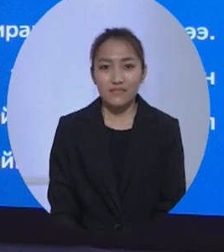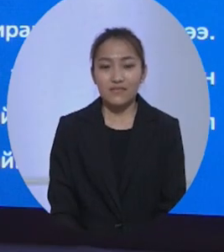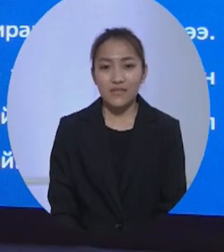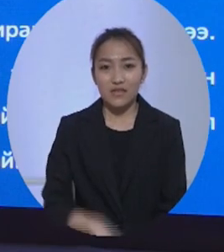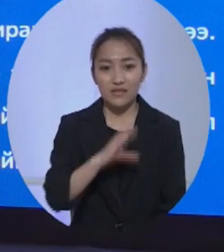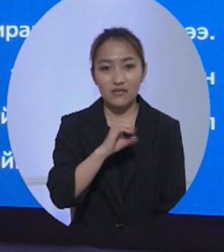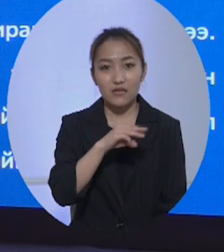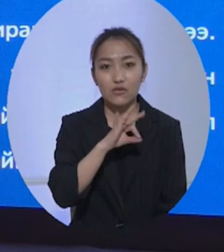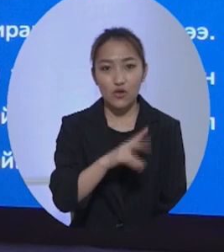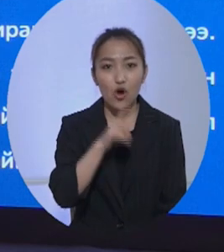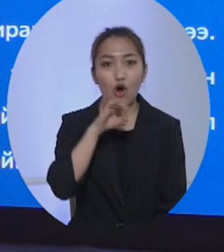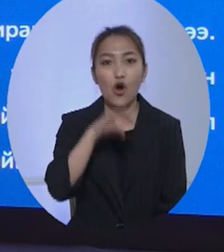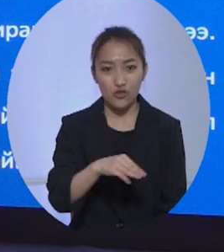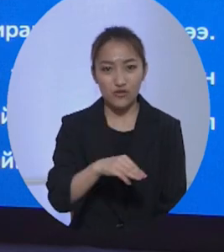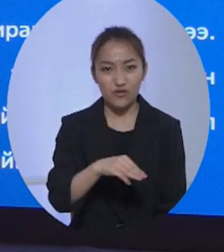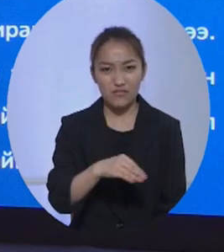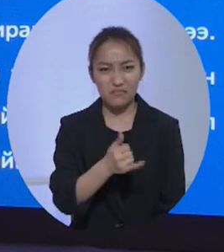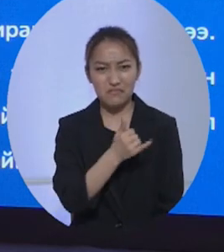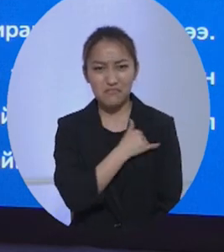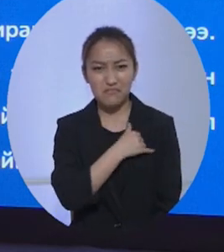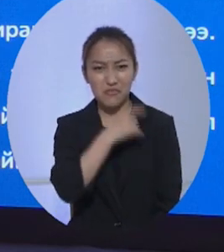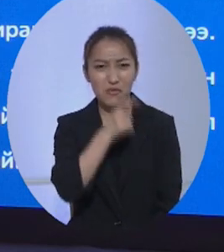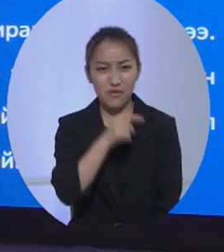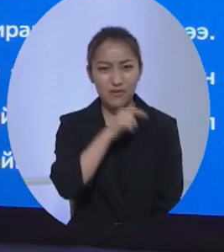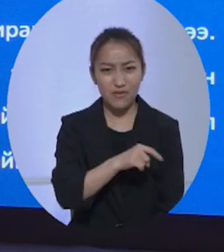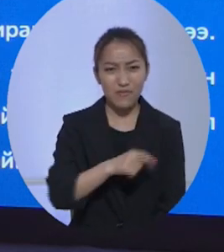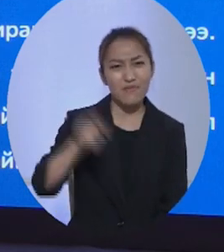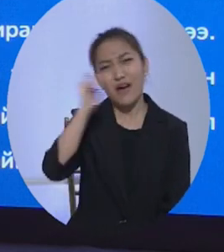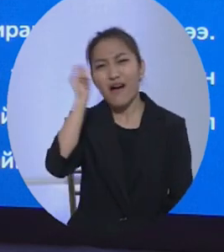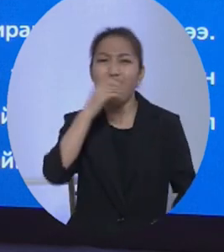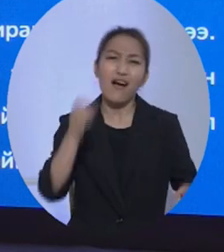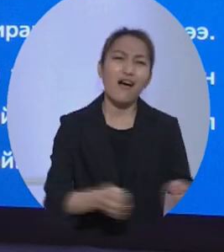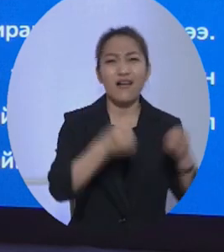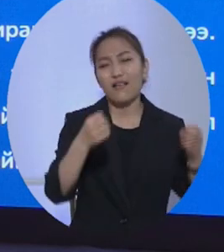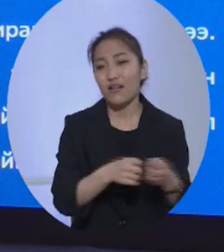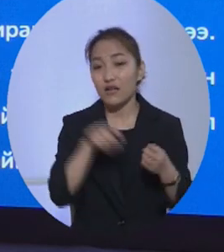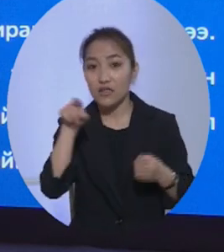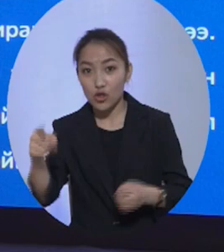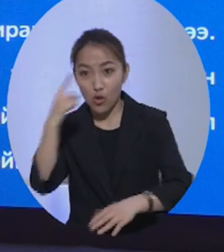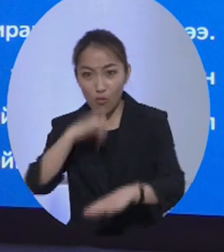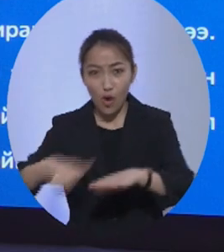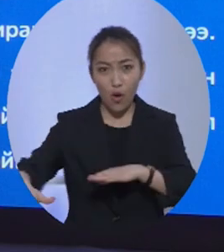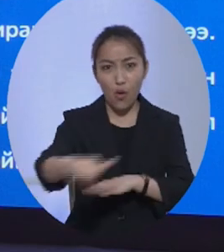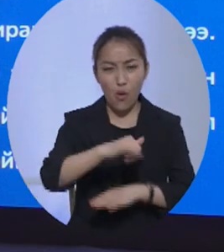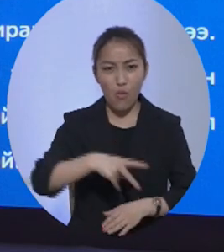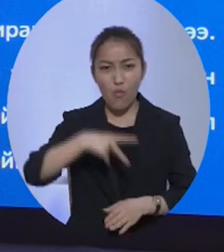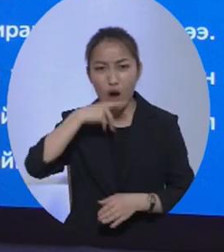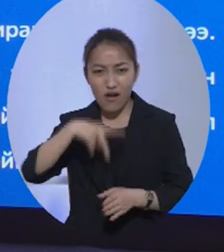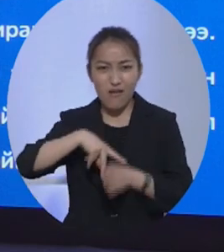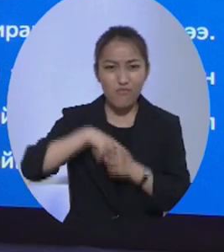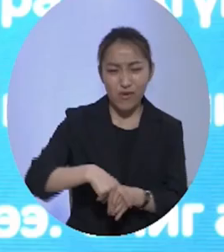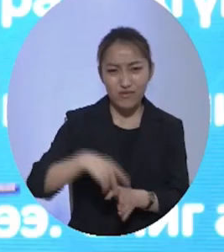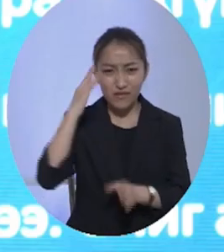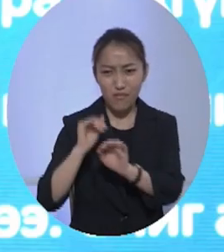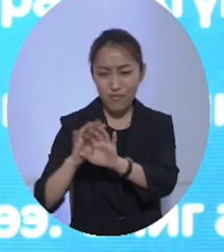Седон хотын захирагчийг баяраа тэмдэглэж амжаагүй байхад Монгол цэргийн морин туураа Седон хотыг эзэлсэн байлаа